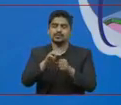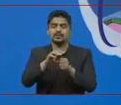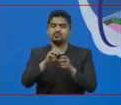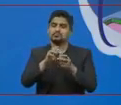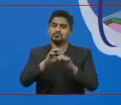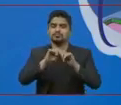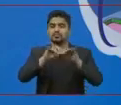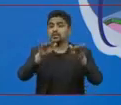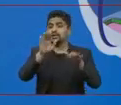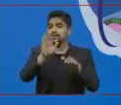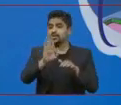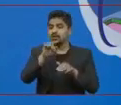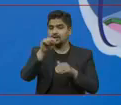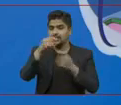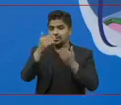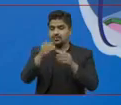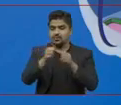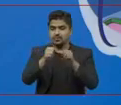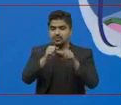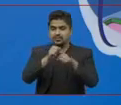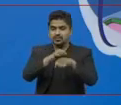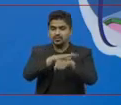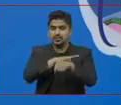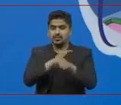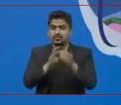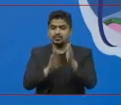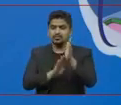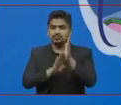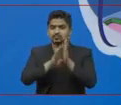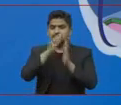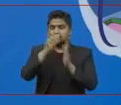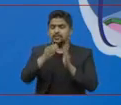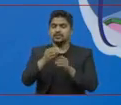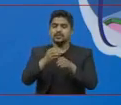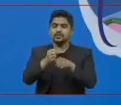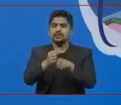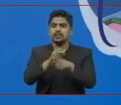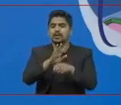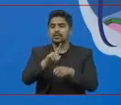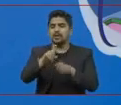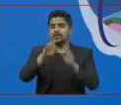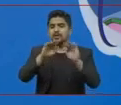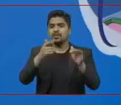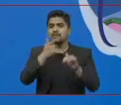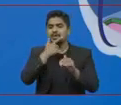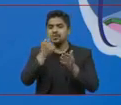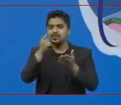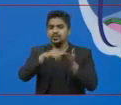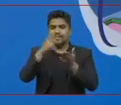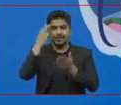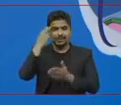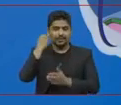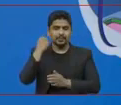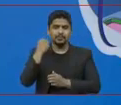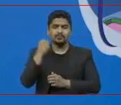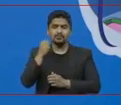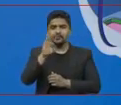छ र हाम्रो अहिले सङ्क्रमण यसरी वृद्धि हुँदै जानुमा यो भेरिएन्टको विशेष गरी बेलायतमा सुरुमा पत्ता लागेको